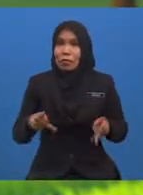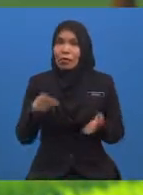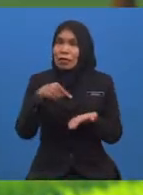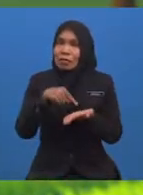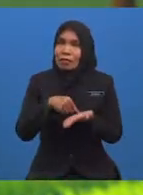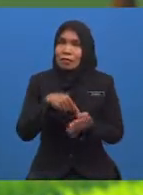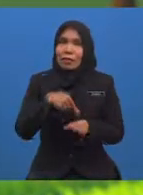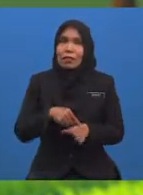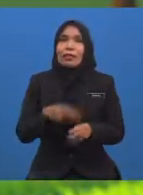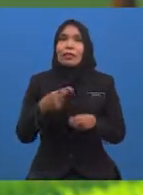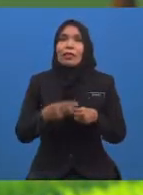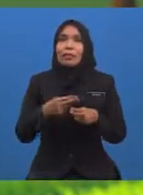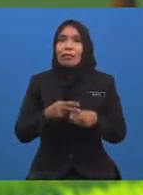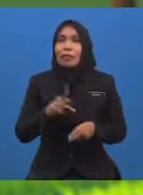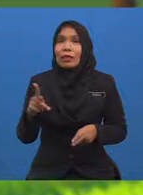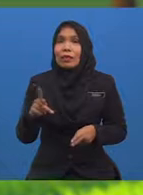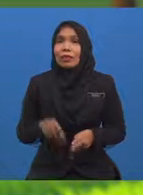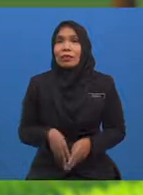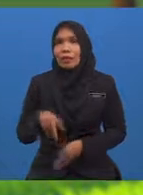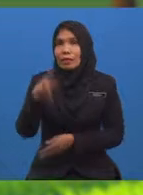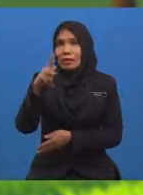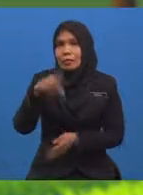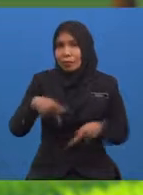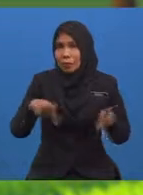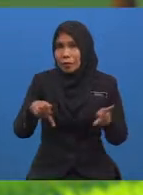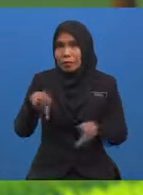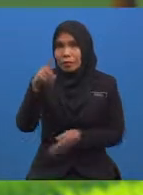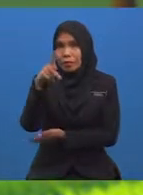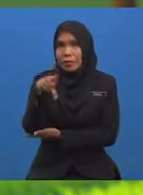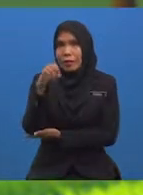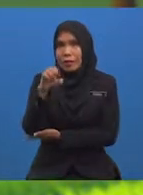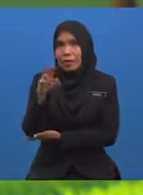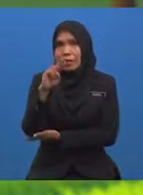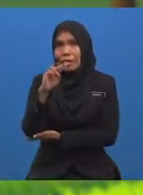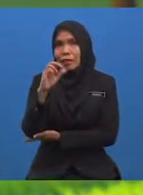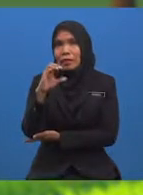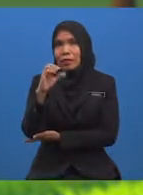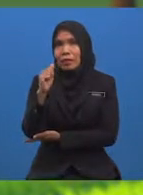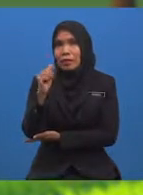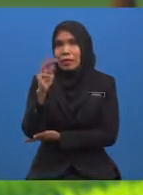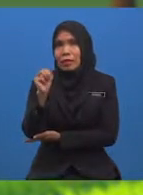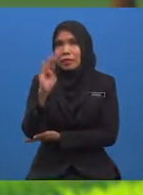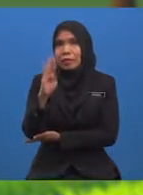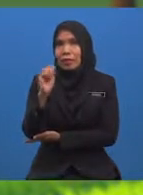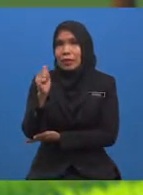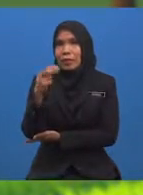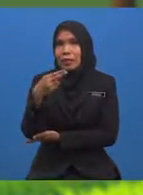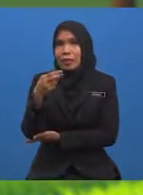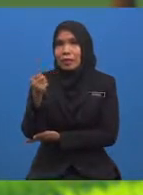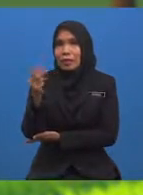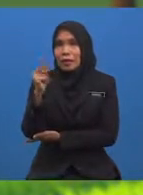dinamakan proses percambahan. Tumbuhan akan terus membesar